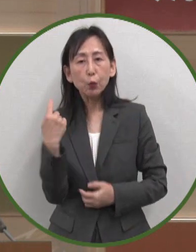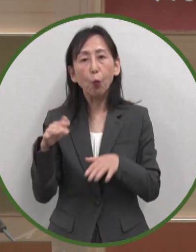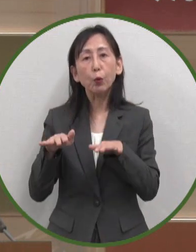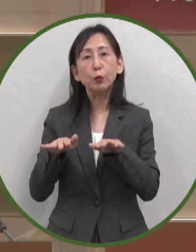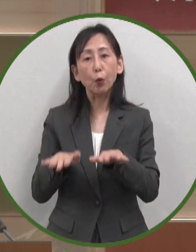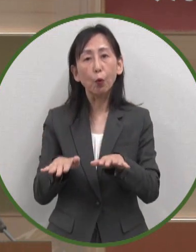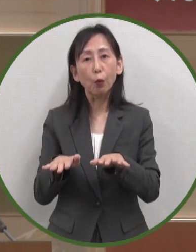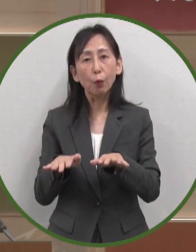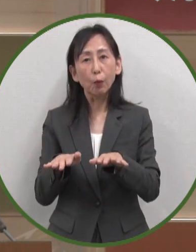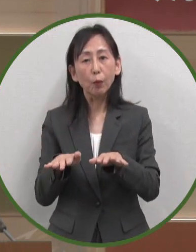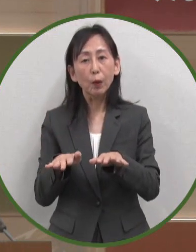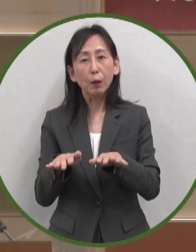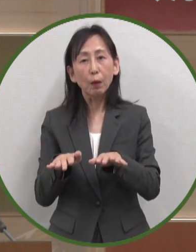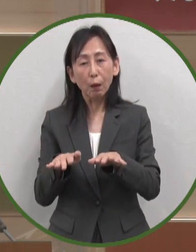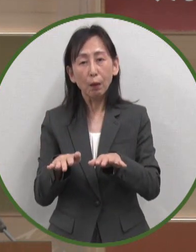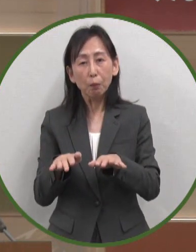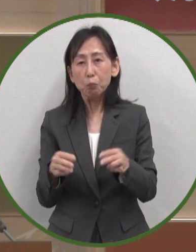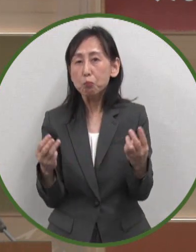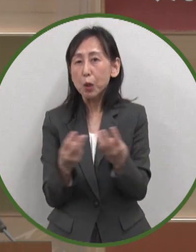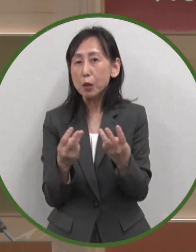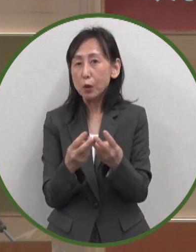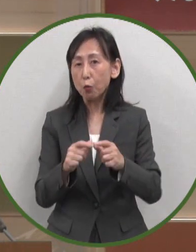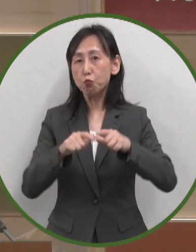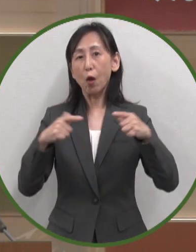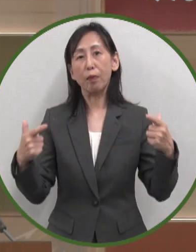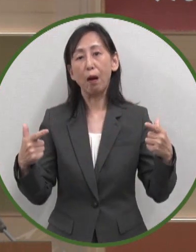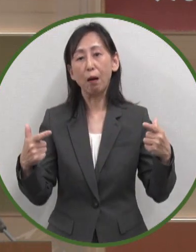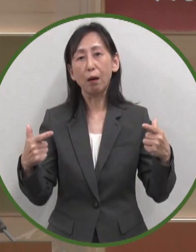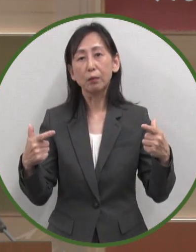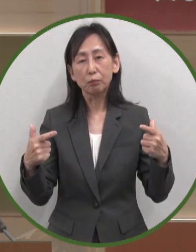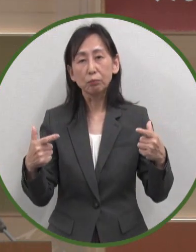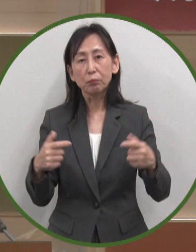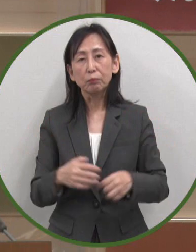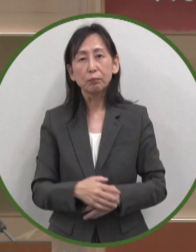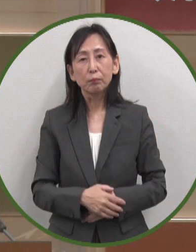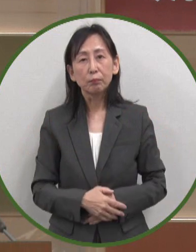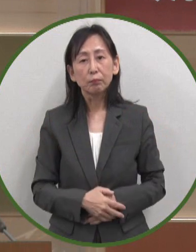常にこうピークが来てますので、